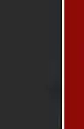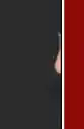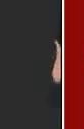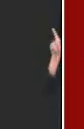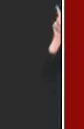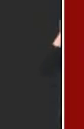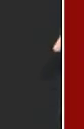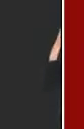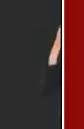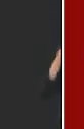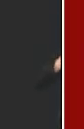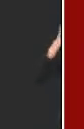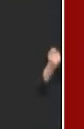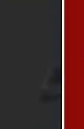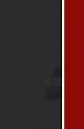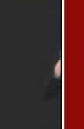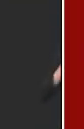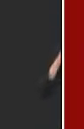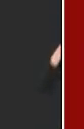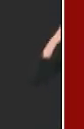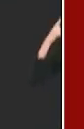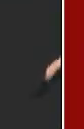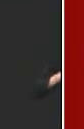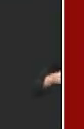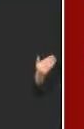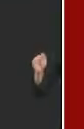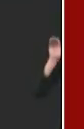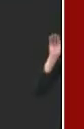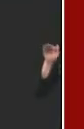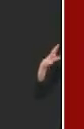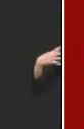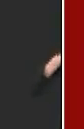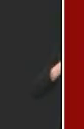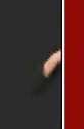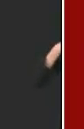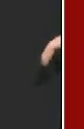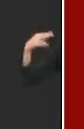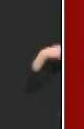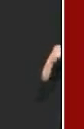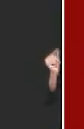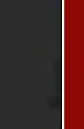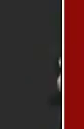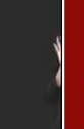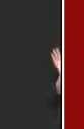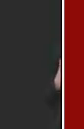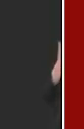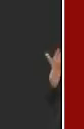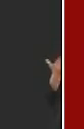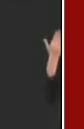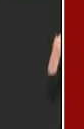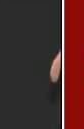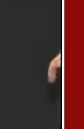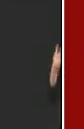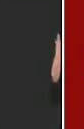aklın gayretin ve inancın desteğiyle kendi hikayemizi yazıyoruz daha öncekilerden